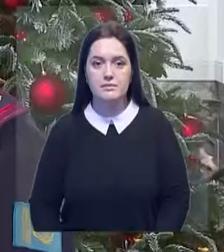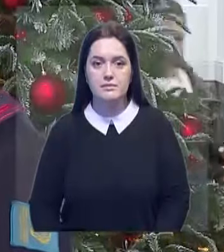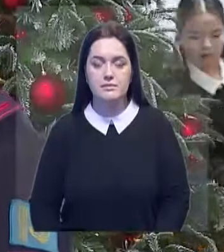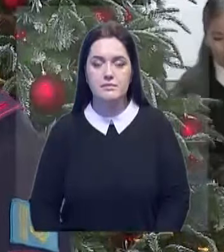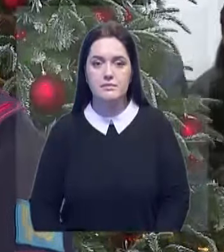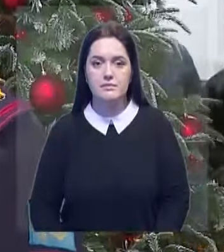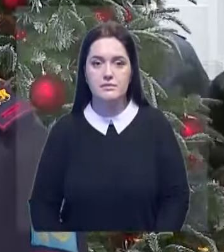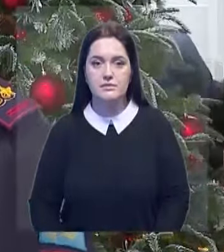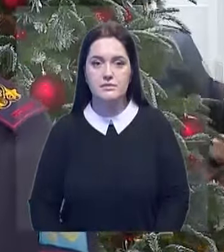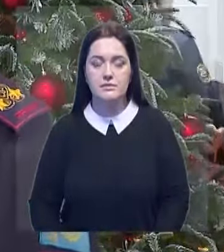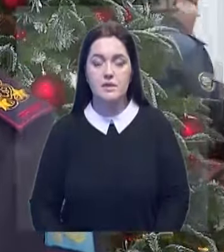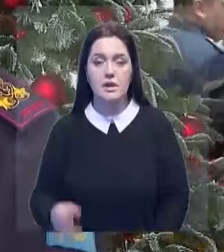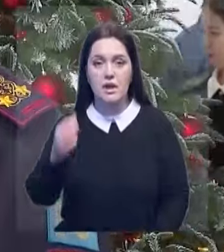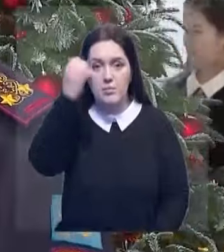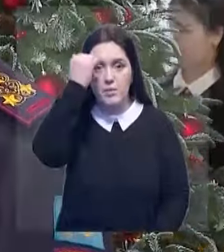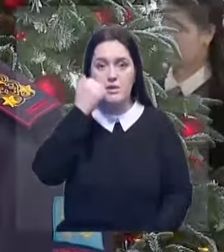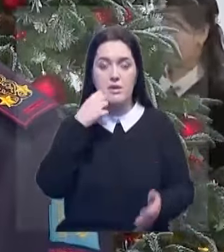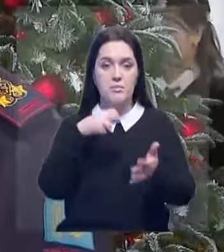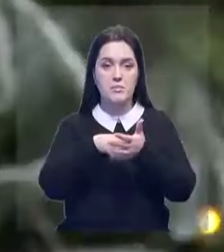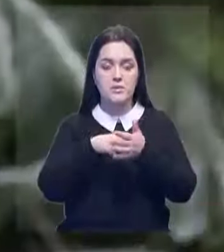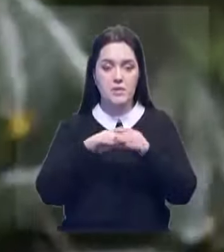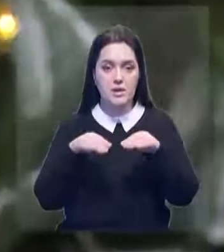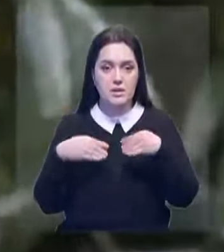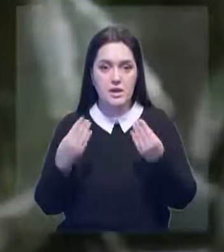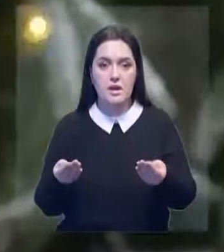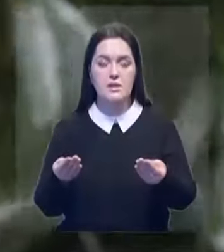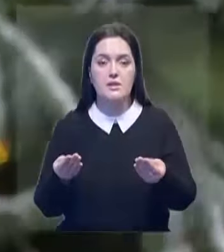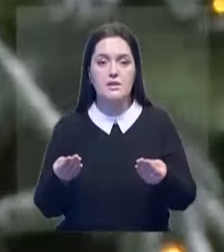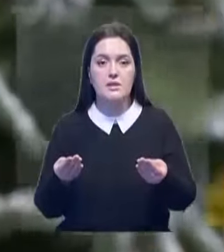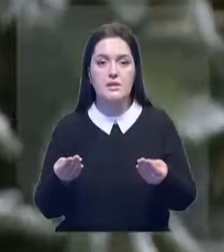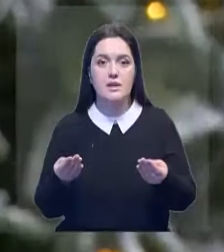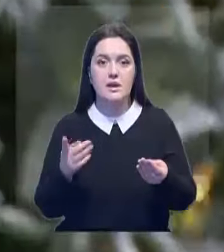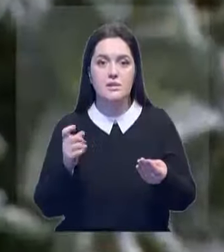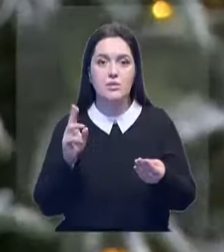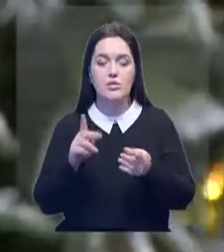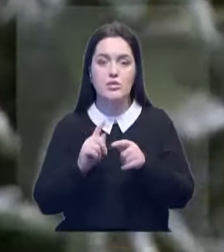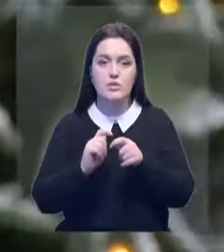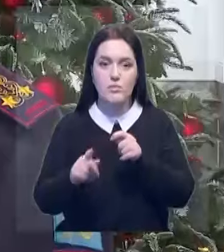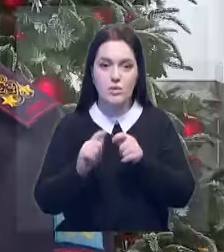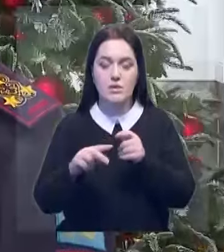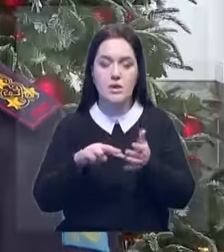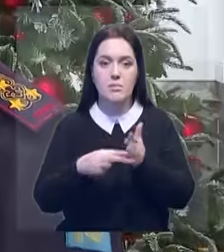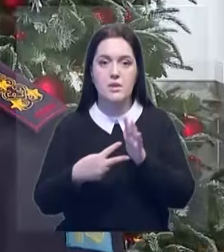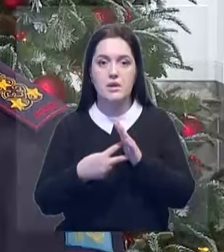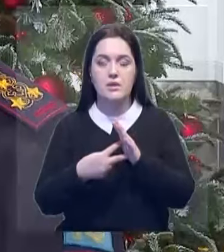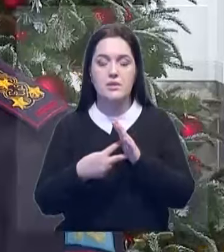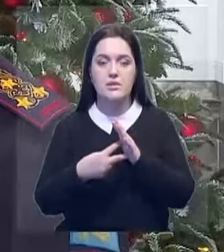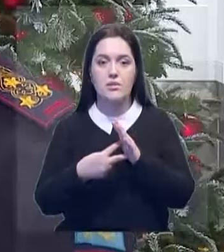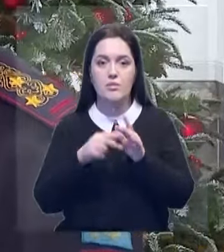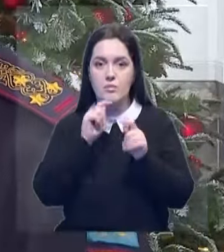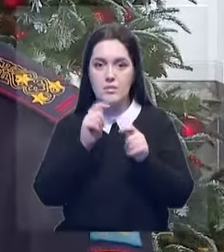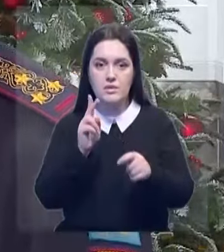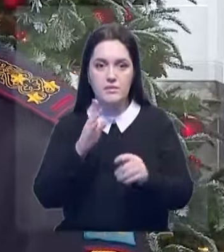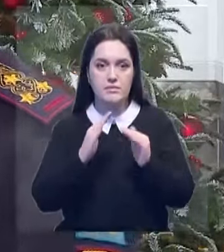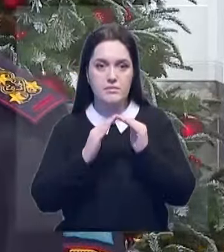Наградили благодарственным письмом начальника департамента за счет спонсоров. Сейчас планирует подарить